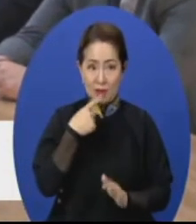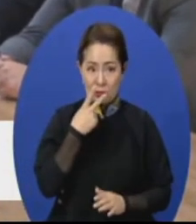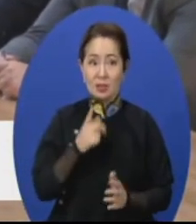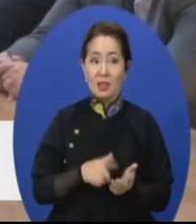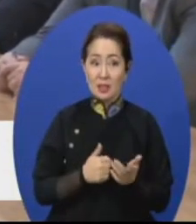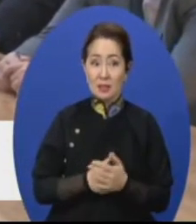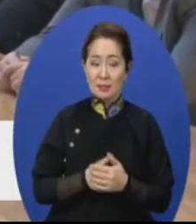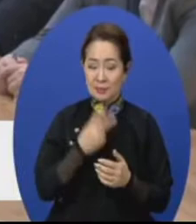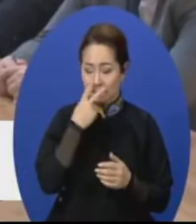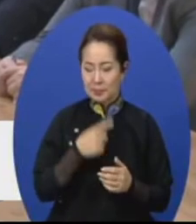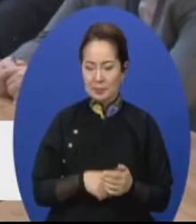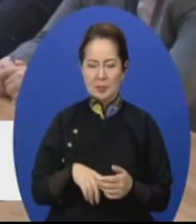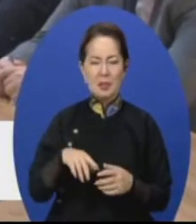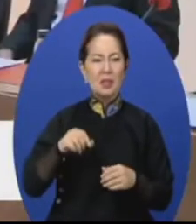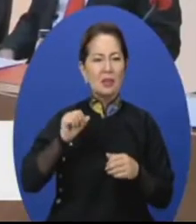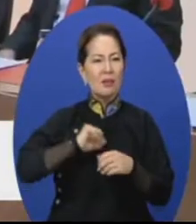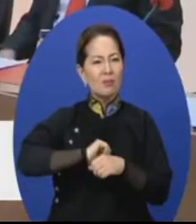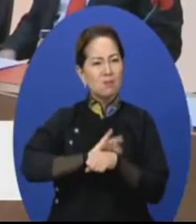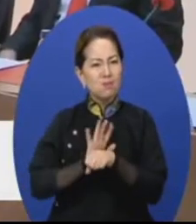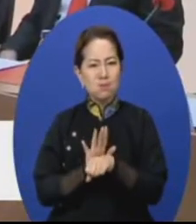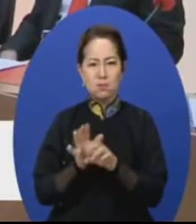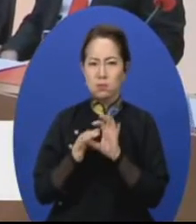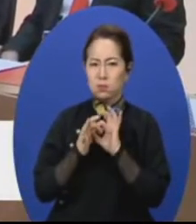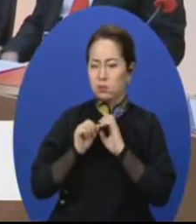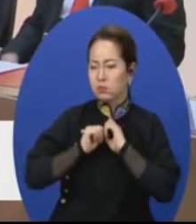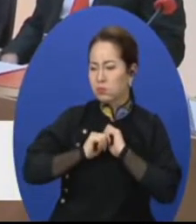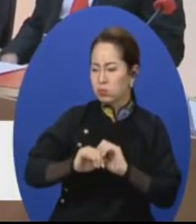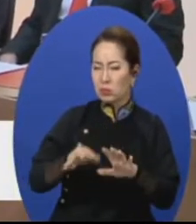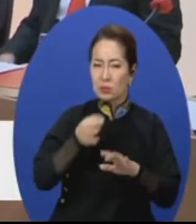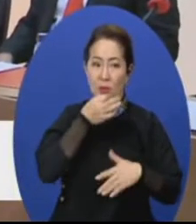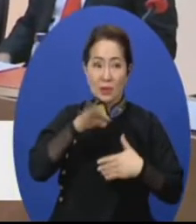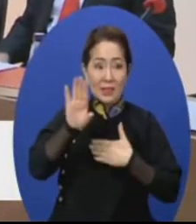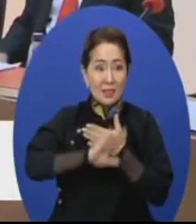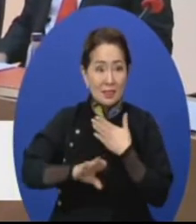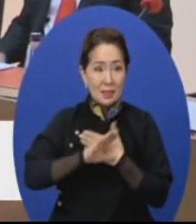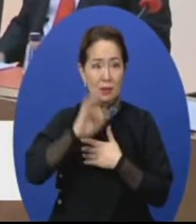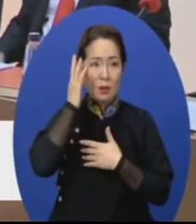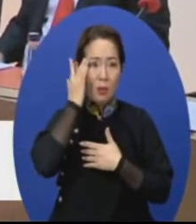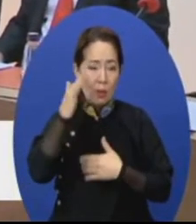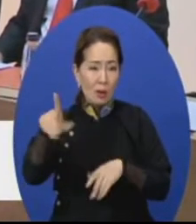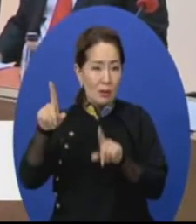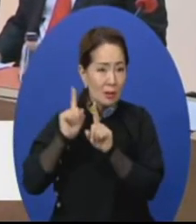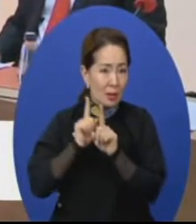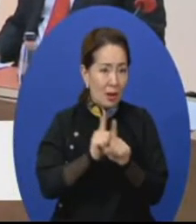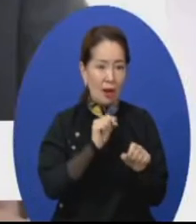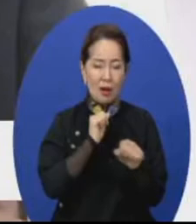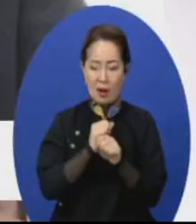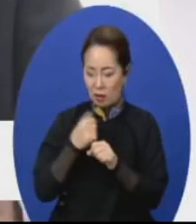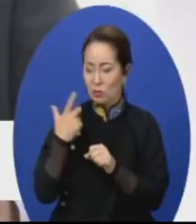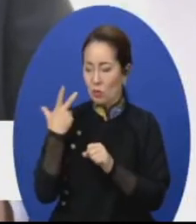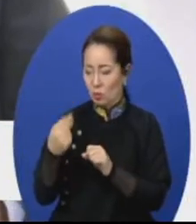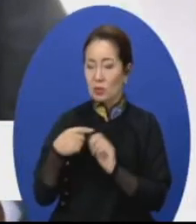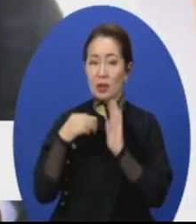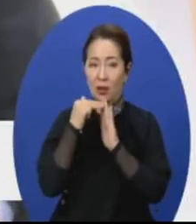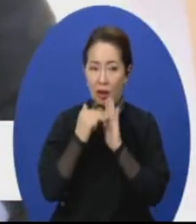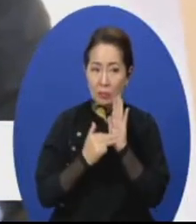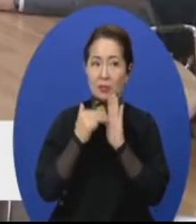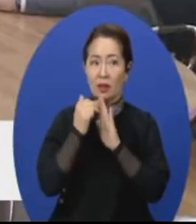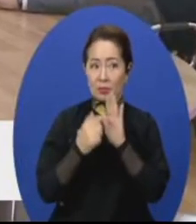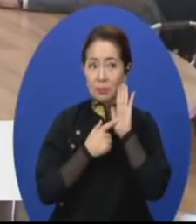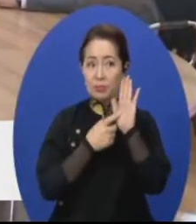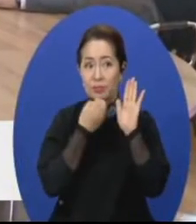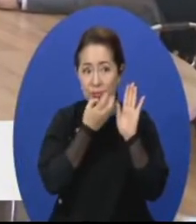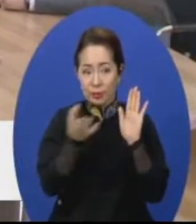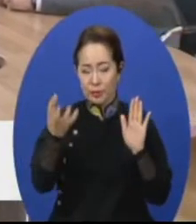хяналтын байгууллагын тухай цар тахлын үед хяналт шалгалтыг зөвлөн туслах, зөрчлөөс урдсан сэргийлэх бодлого баримтлаж байгаа гэдгээ танилцууллаа. Төрийн хяналтын